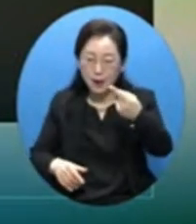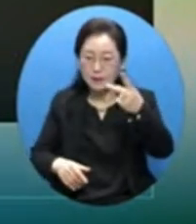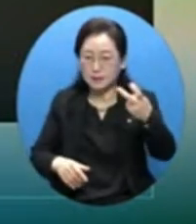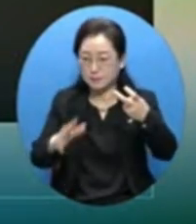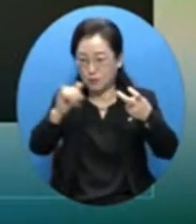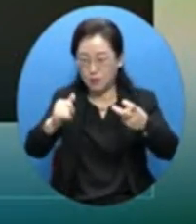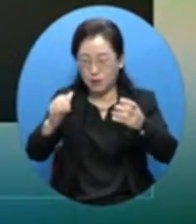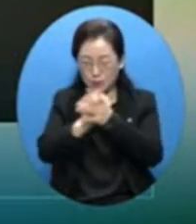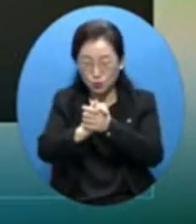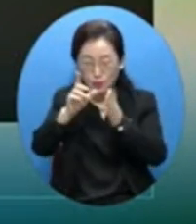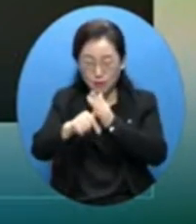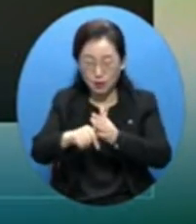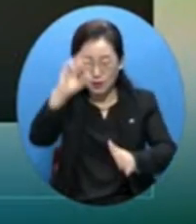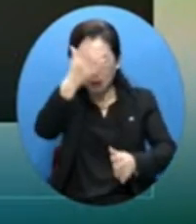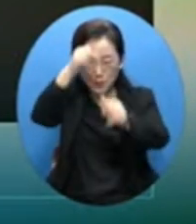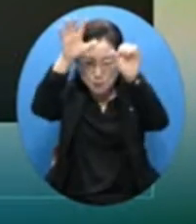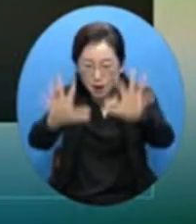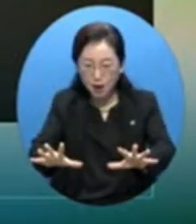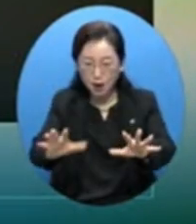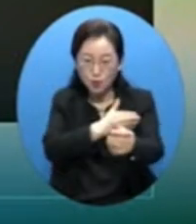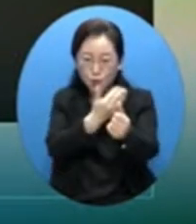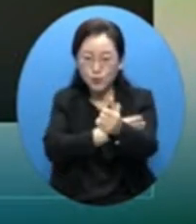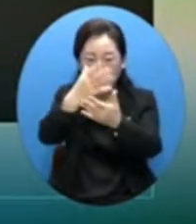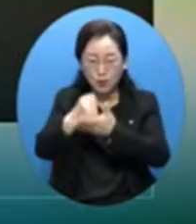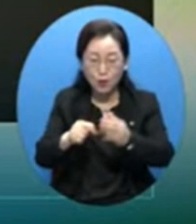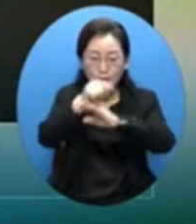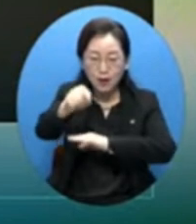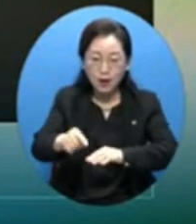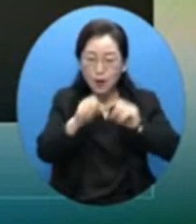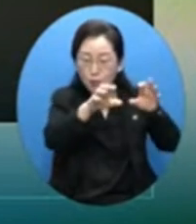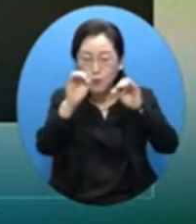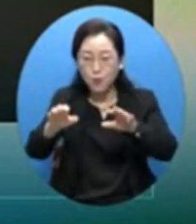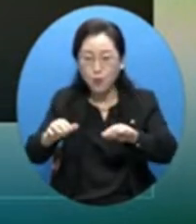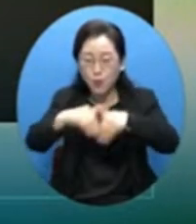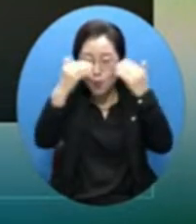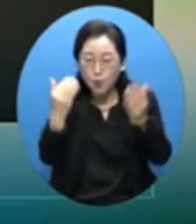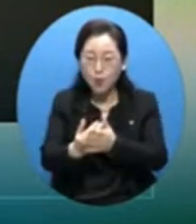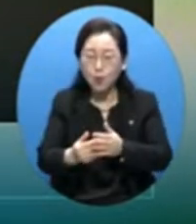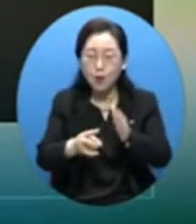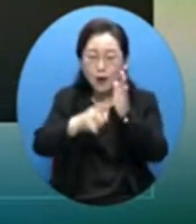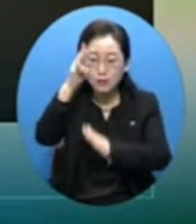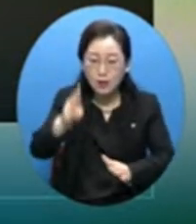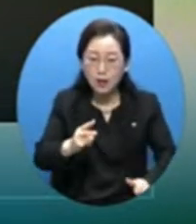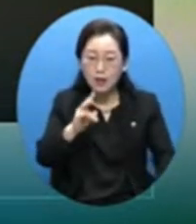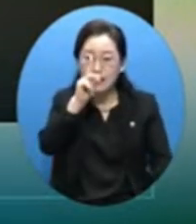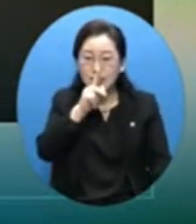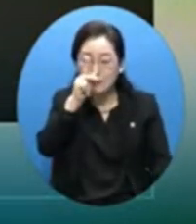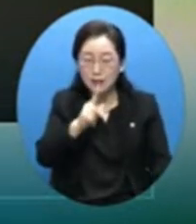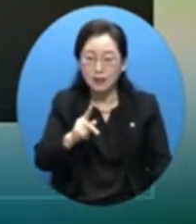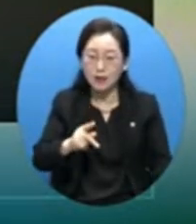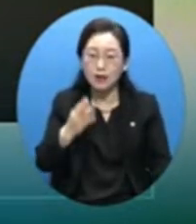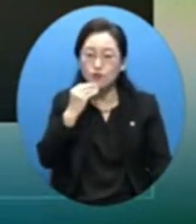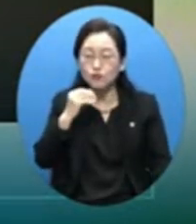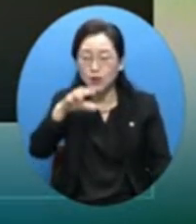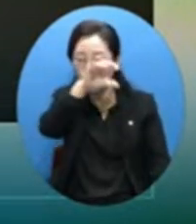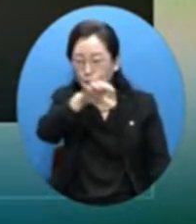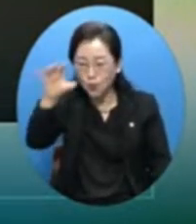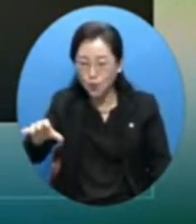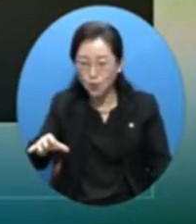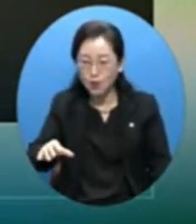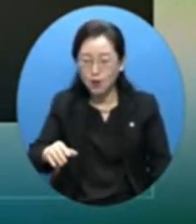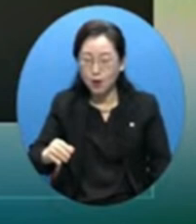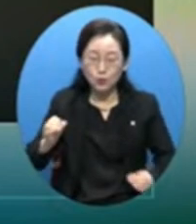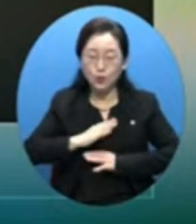변화되어서 권능 받고 나아가 복음을 전할 때 온 예루살렘이 온 유대가 사마리아 땅까지 복음이 전하는 놀라운 역사가 나타나게